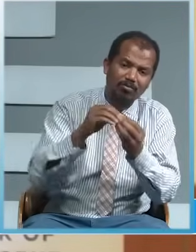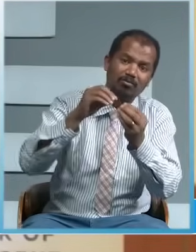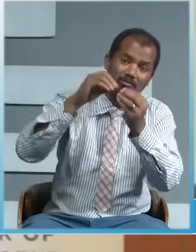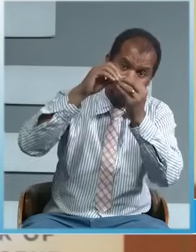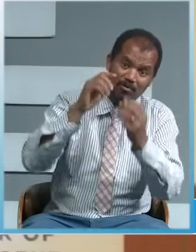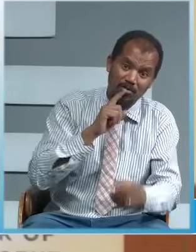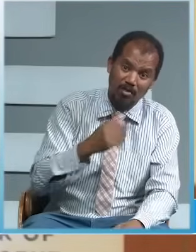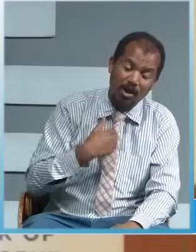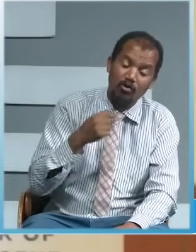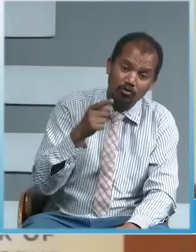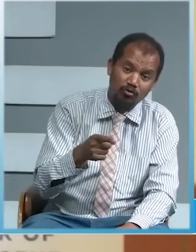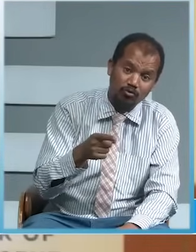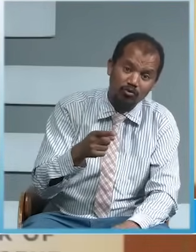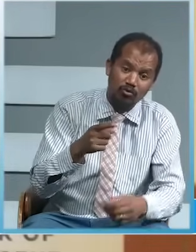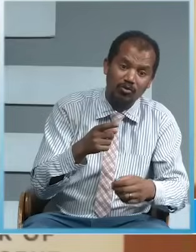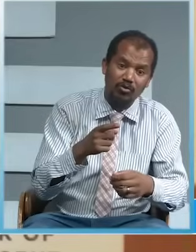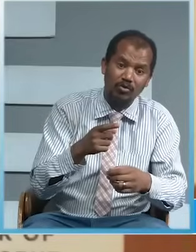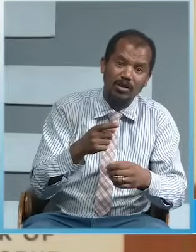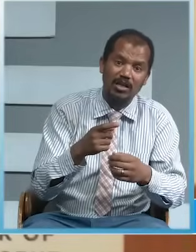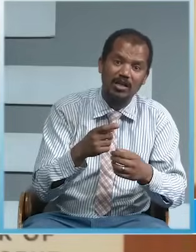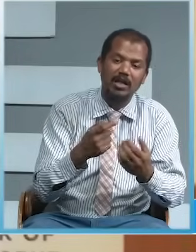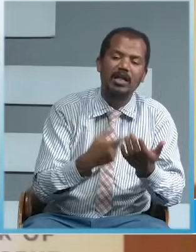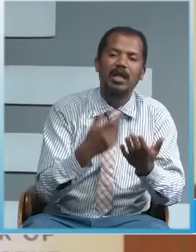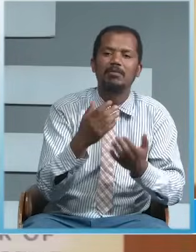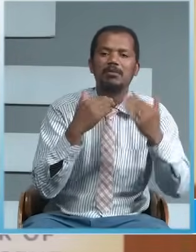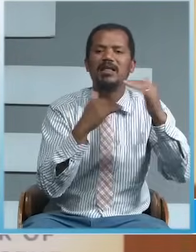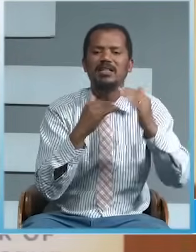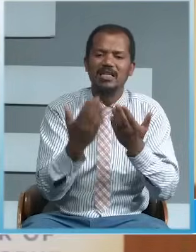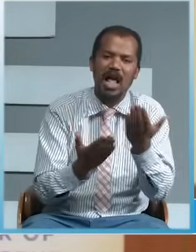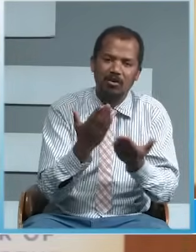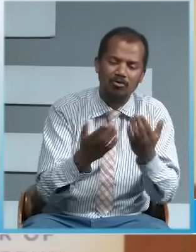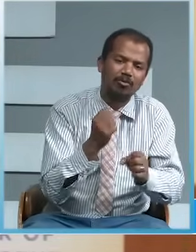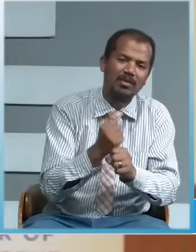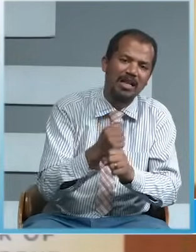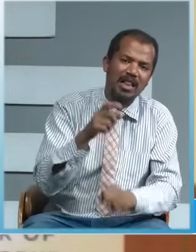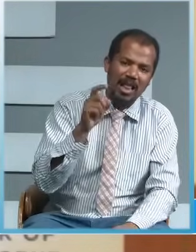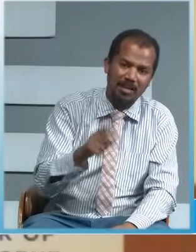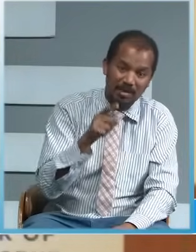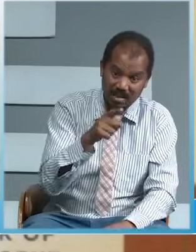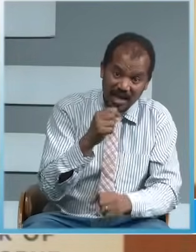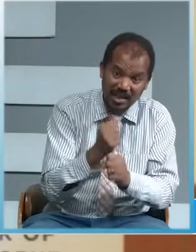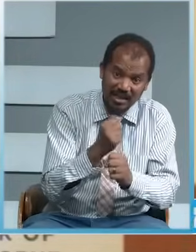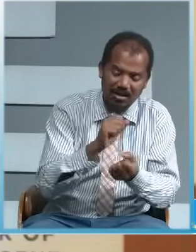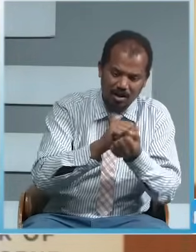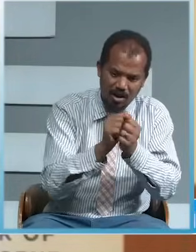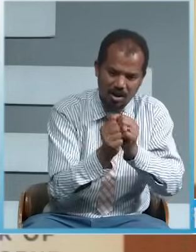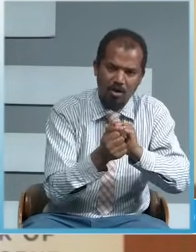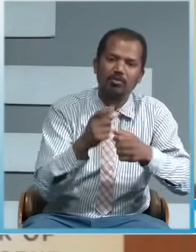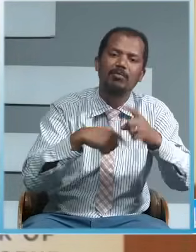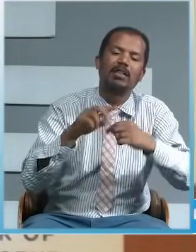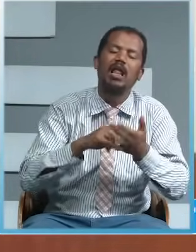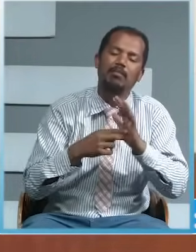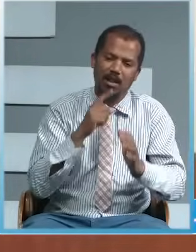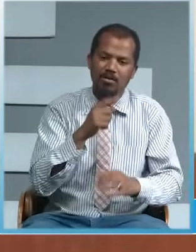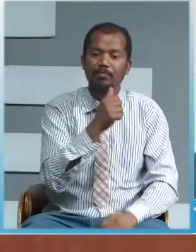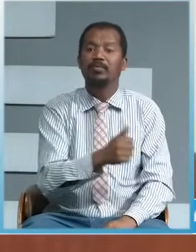እያደገ ያለ ነው። እሱን ደግሞ የሚመጥን ሰፊ ስራ መሰራት አለበት። ያ ከተሰራ ለውጥ እየመጣ ይመጣል